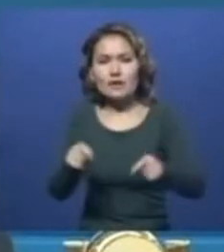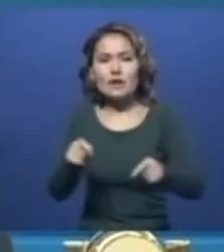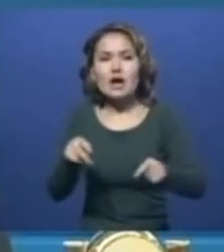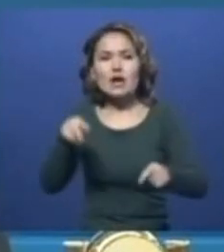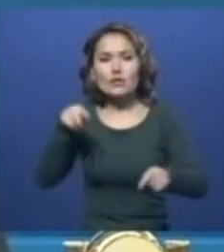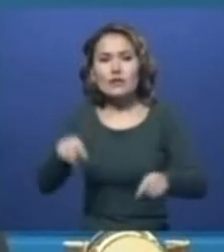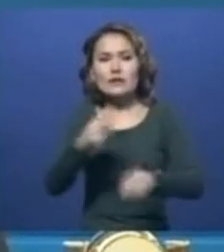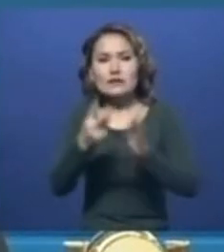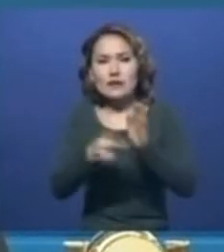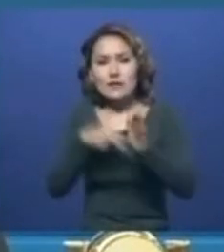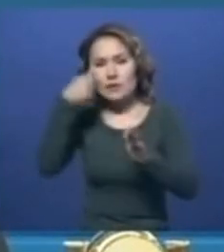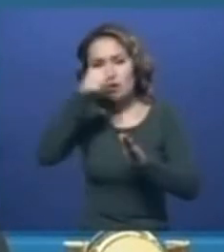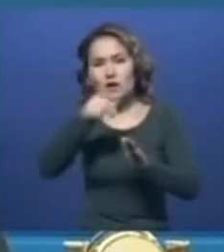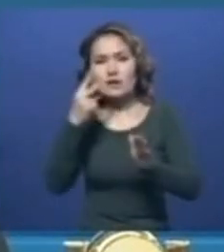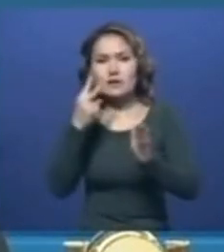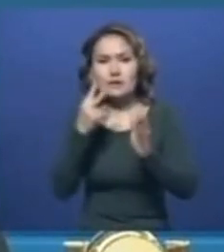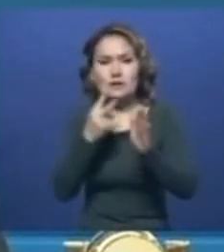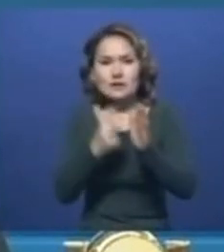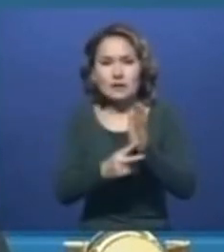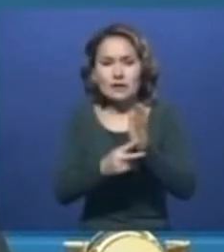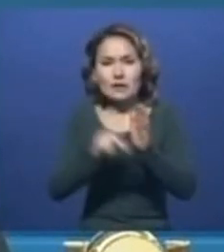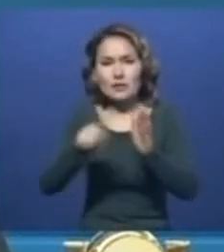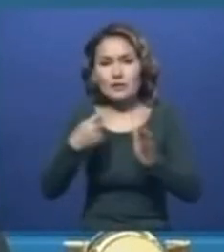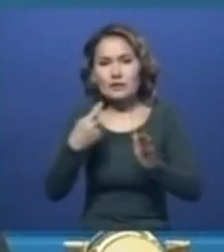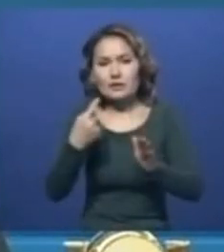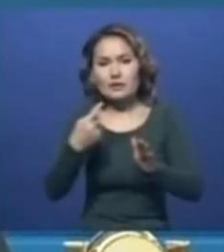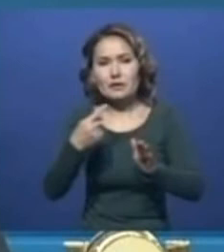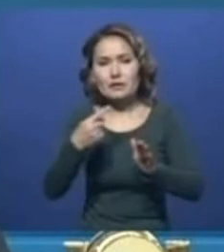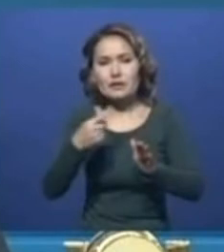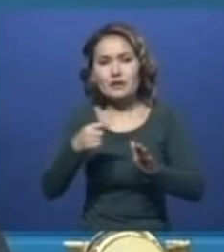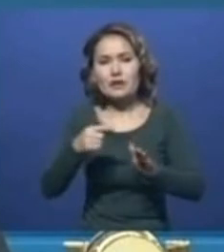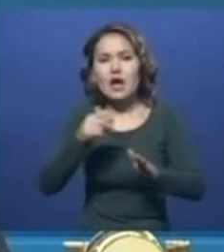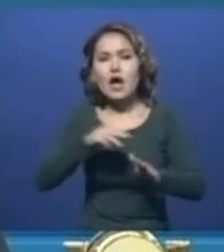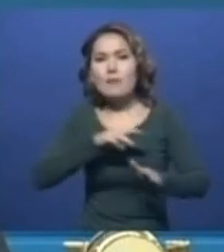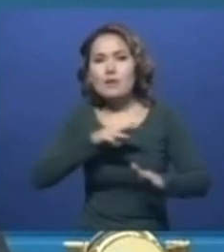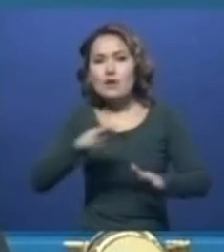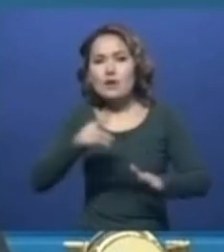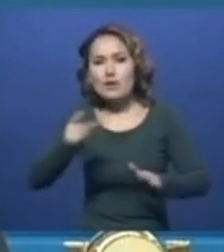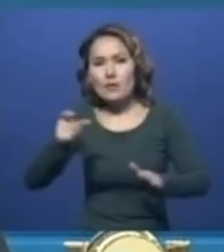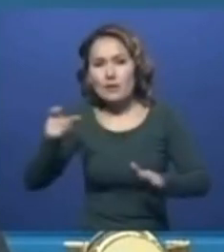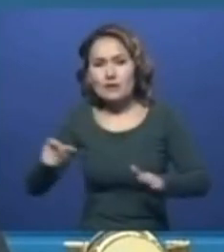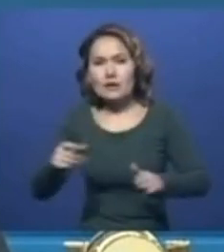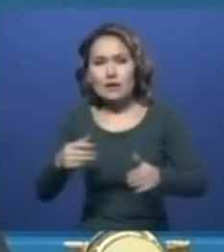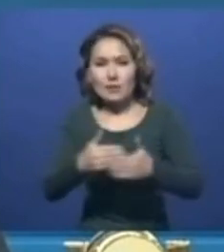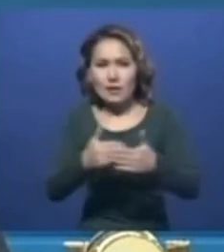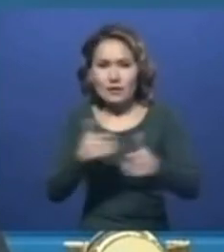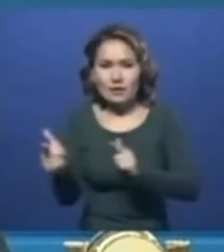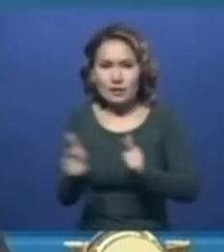году до 7,1 миллиона пассажиров. Это нужно и сейчас.